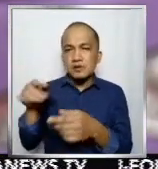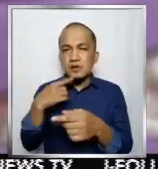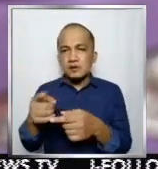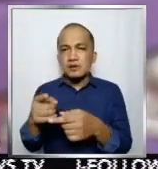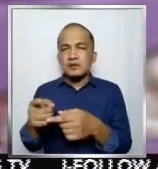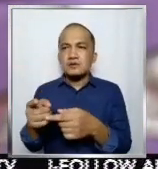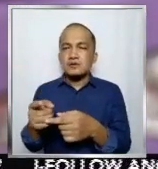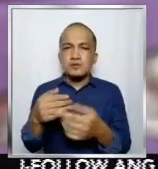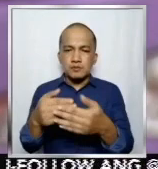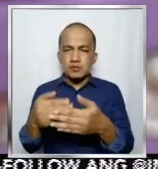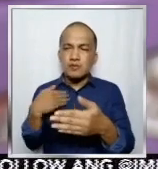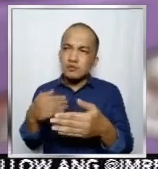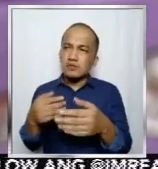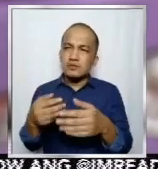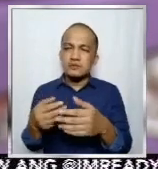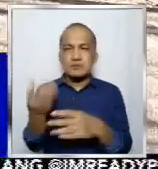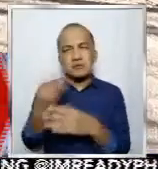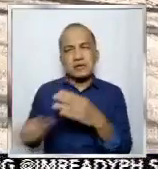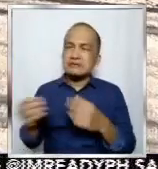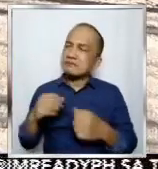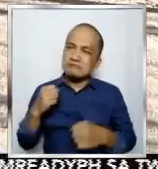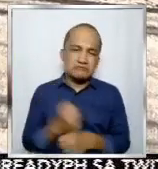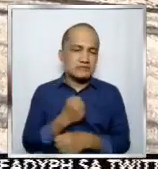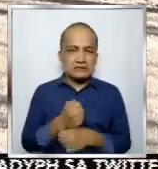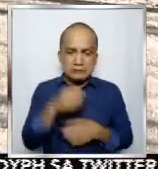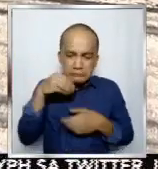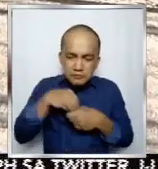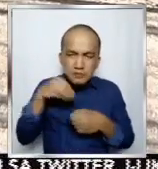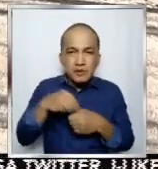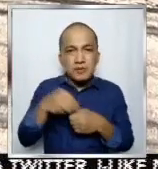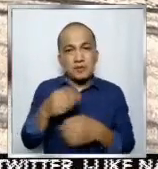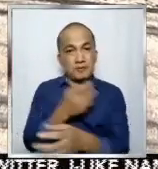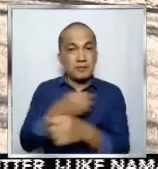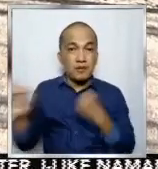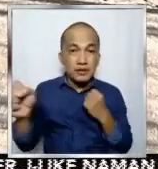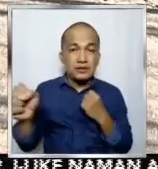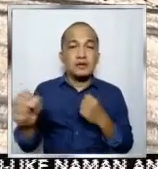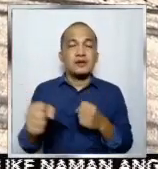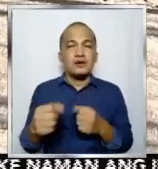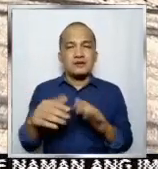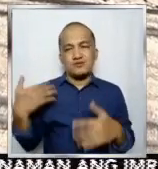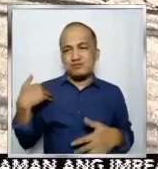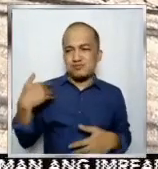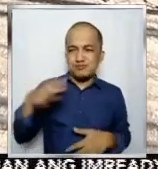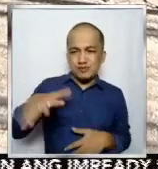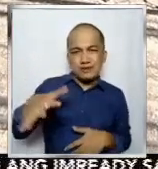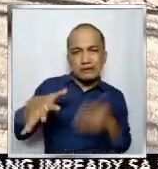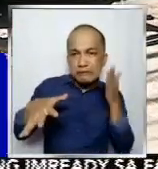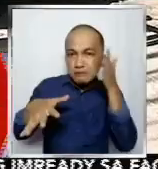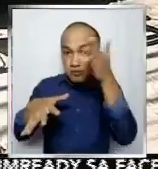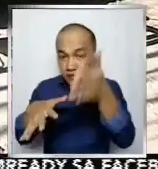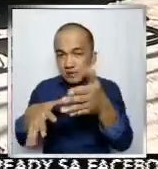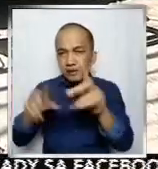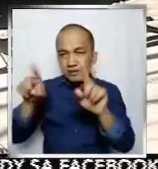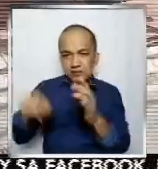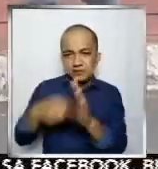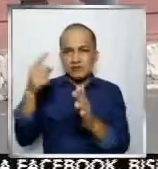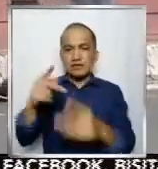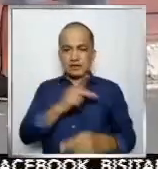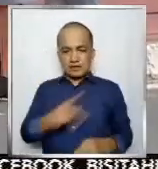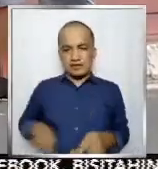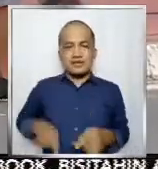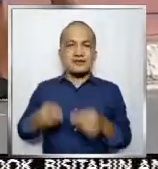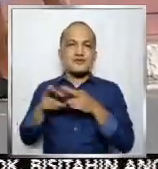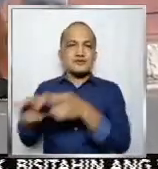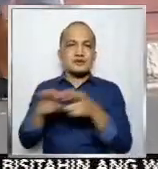muna ng pangbawi lamang ako. Ang walang kasiguruhan ng kinabukasan ang minsang tinaguri ang hari ng kalsada, ang mga jeep.